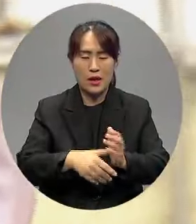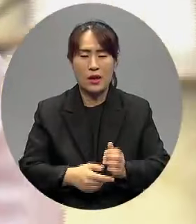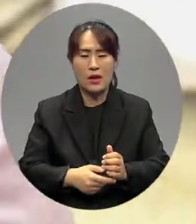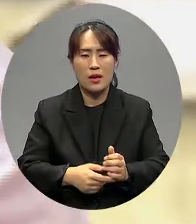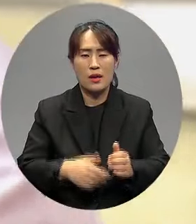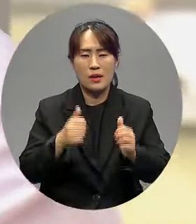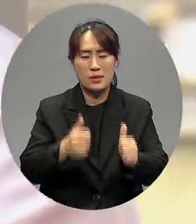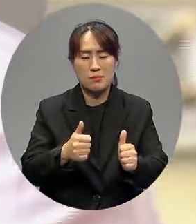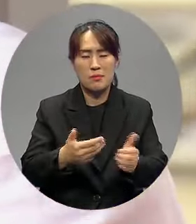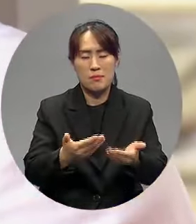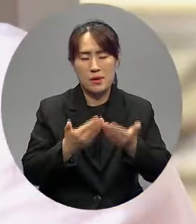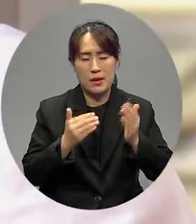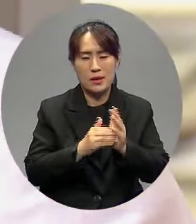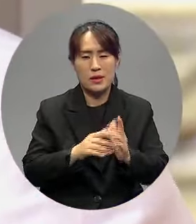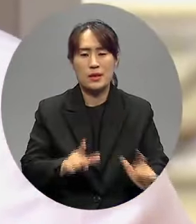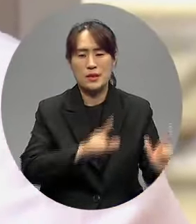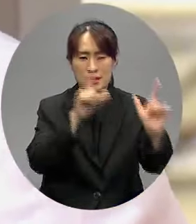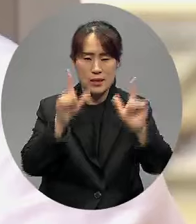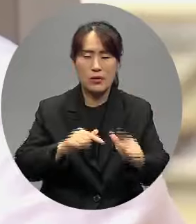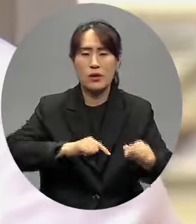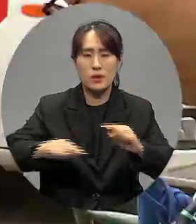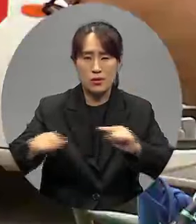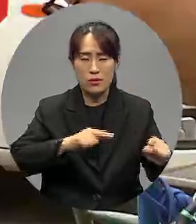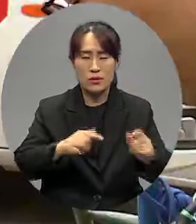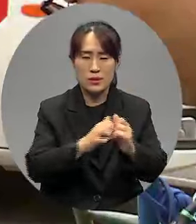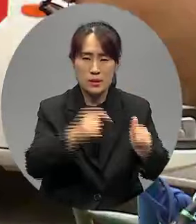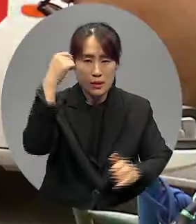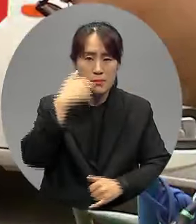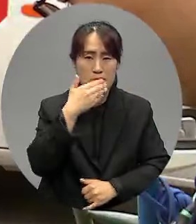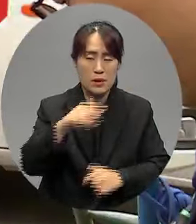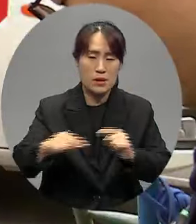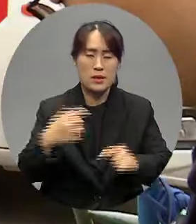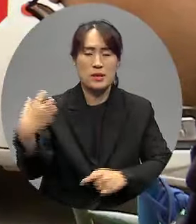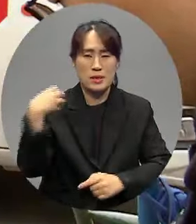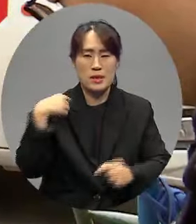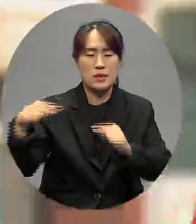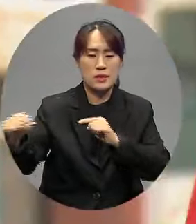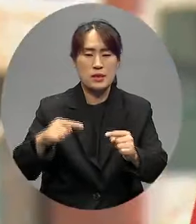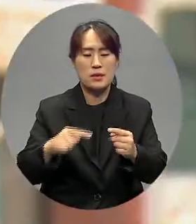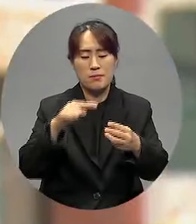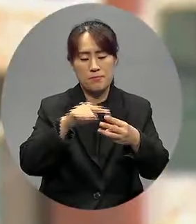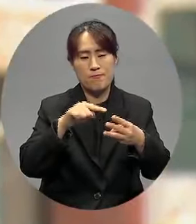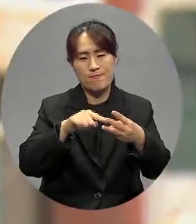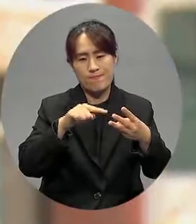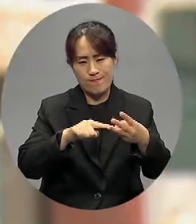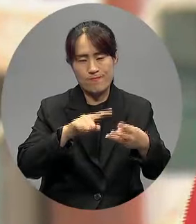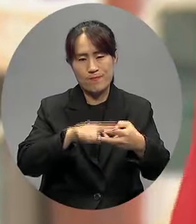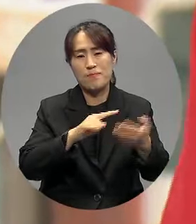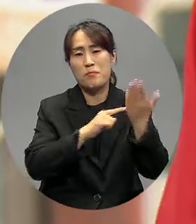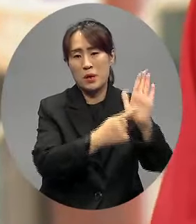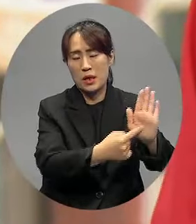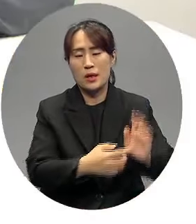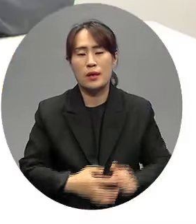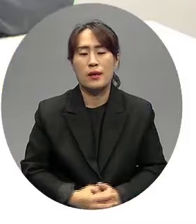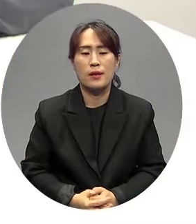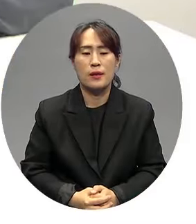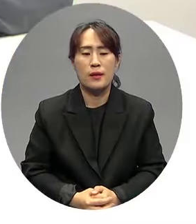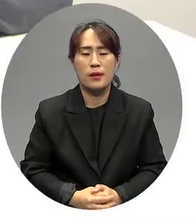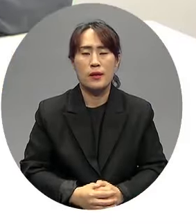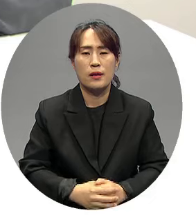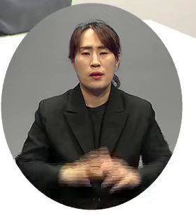받았다고 본 그는 생활정치, 체감정치, 책임정치라는 세 가지 화두를 던졌습니다.